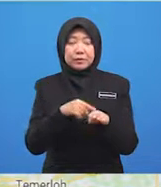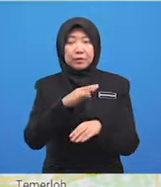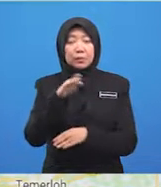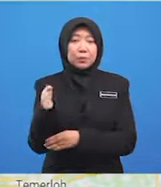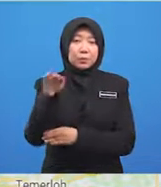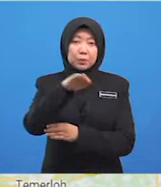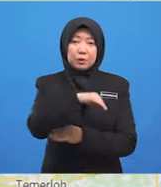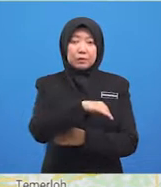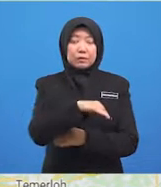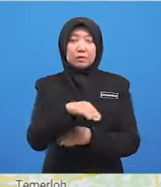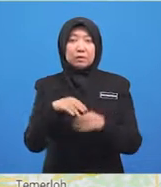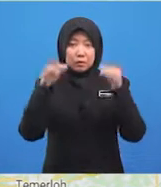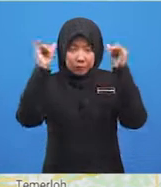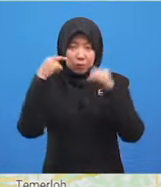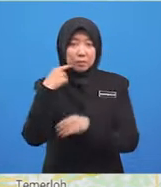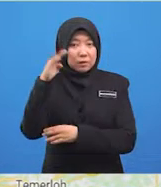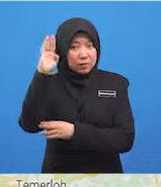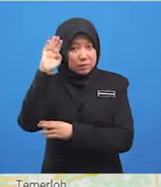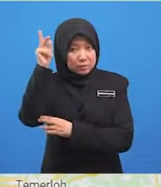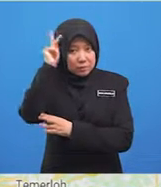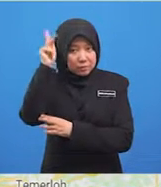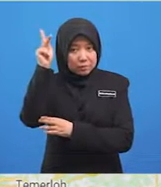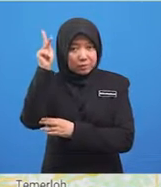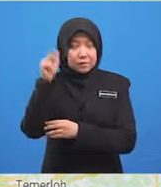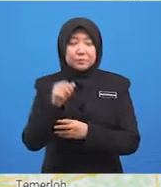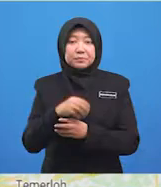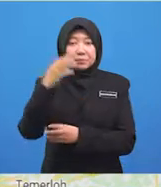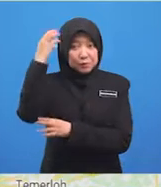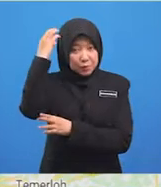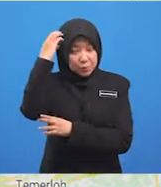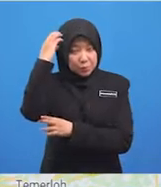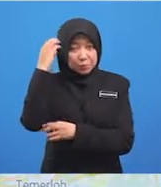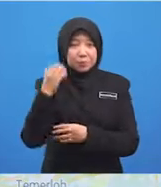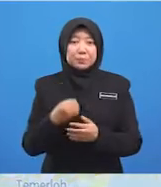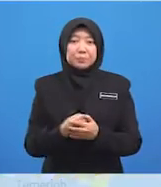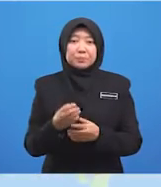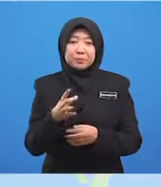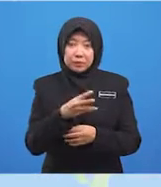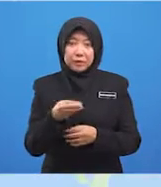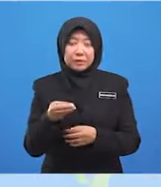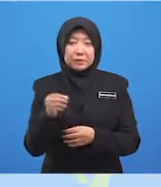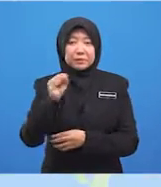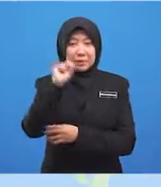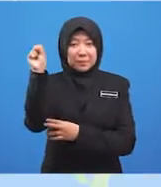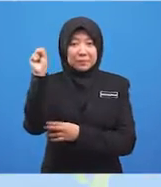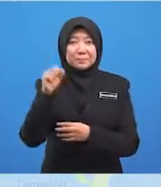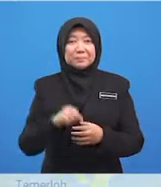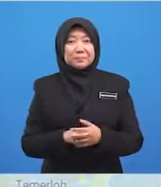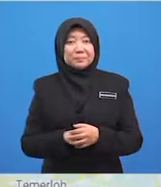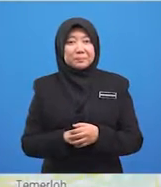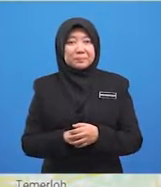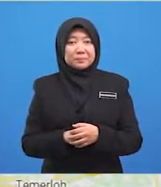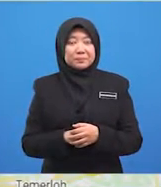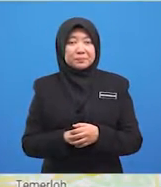Perlis bocah di Kelantan dendam filedisk nangor dan gue Madrid di Sabah